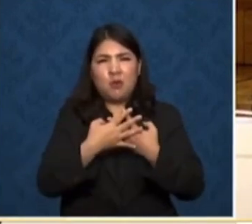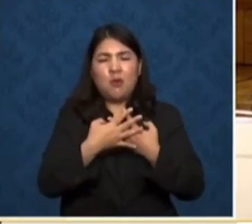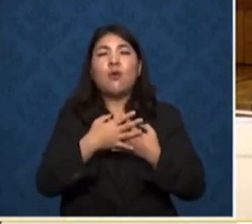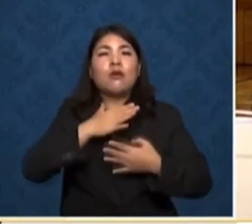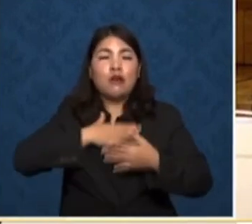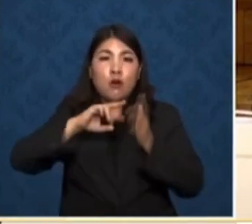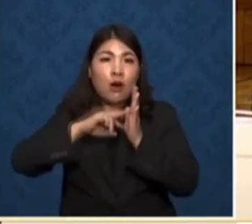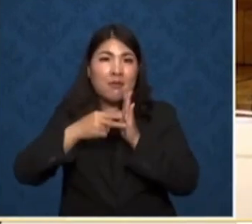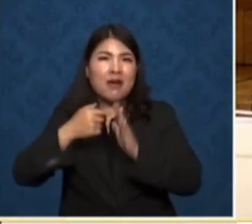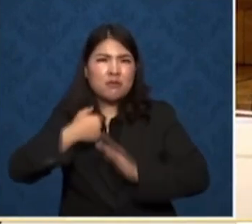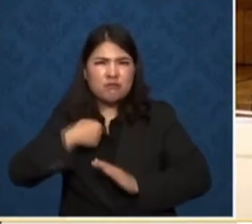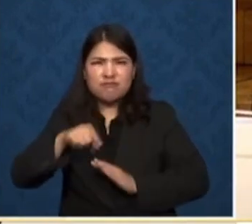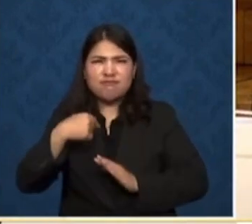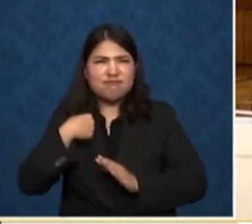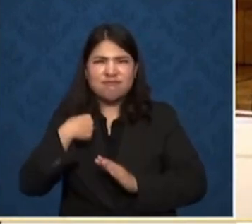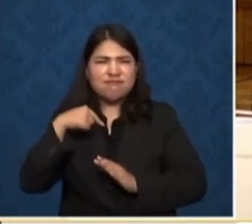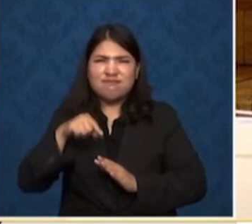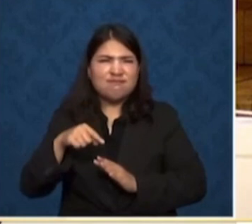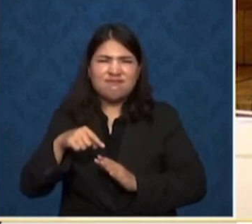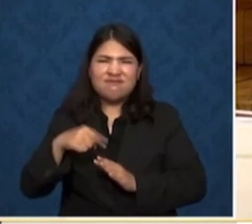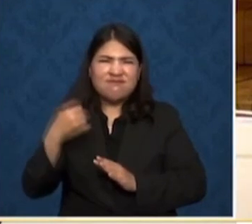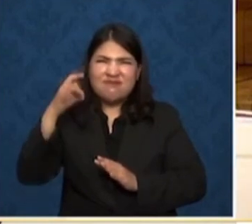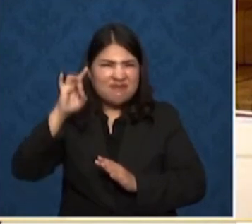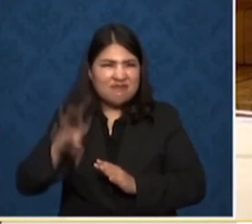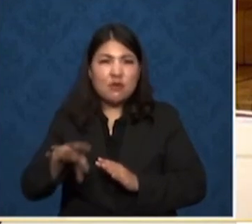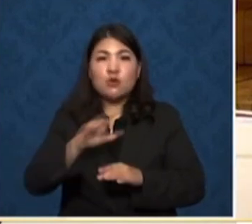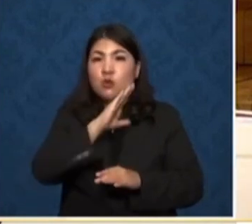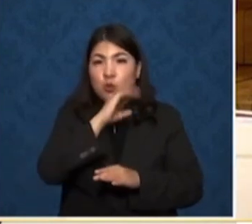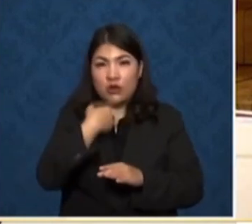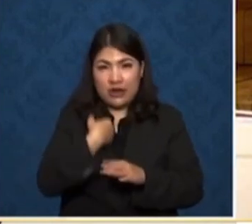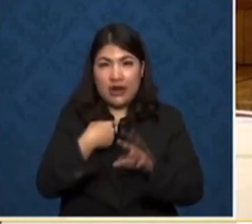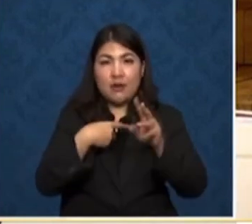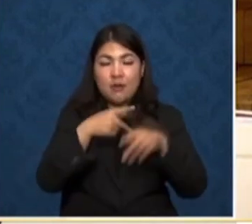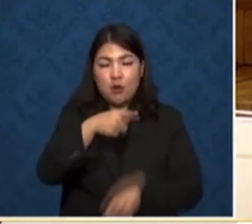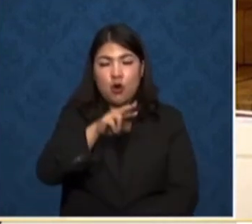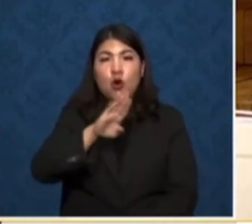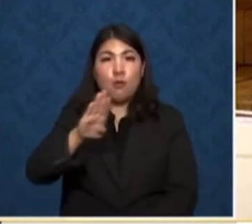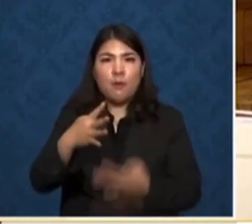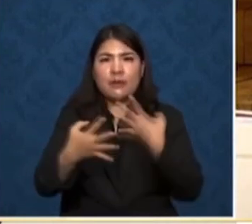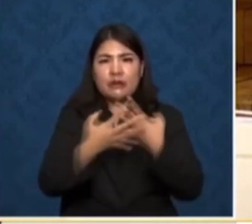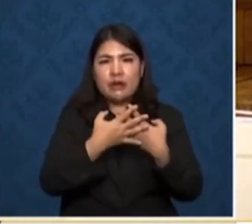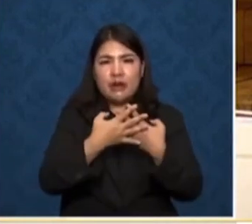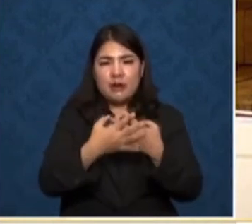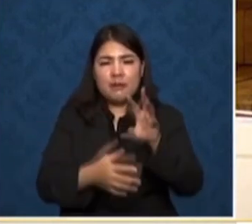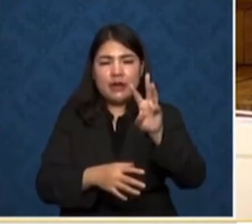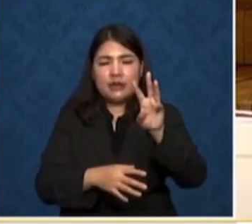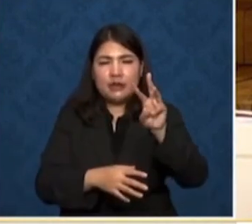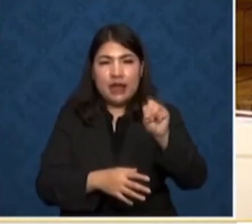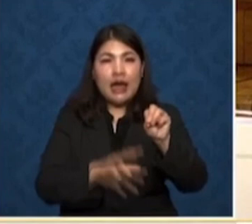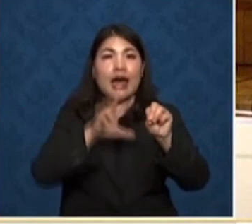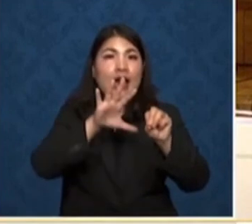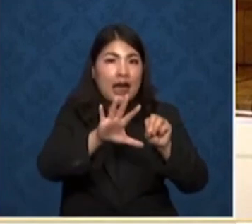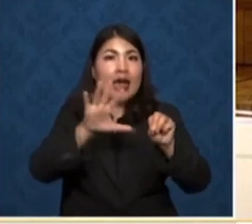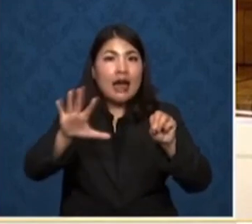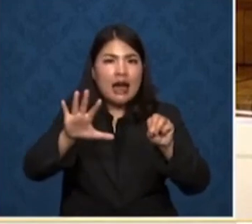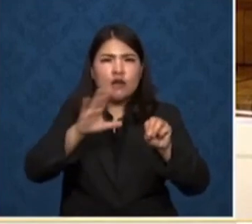มากเมื่อเราเขียนไว้ในพรบราชทัณฑ์มาตรา55คือเวลาผู้